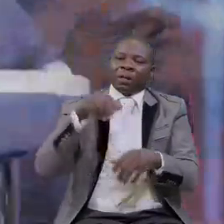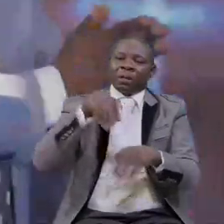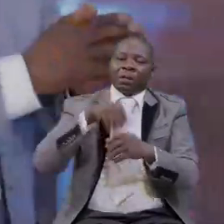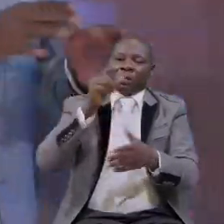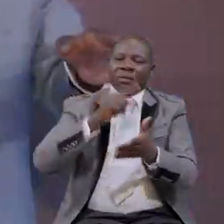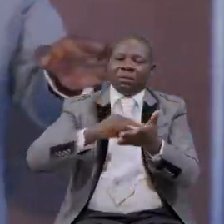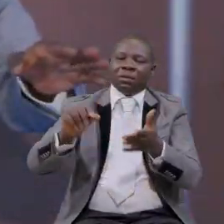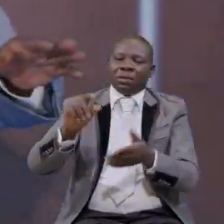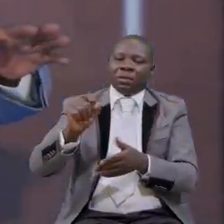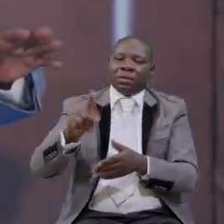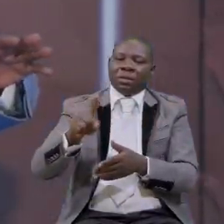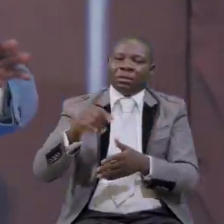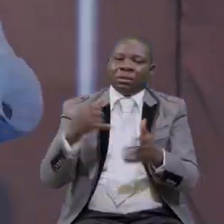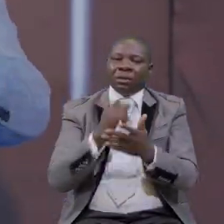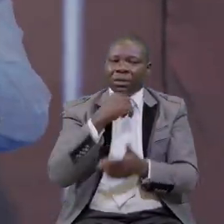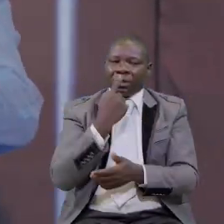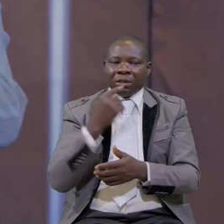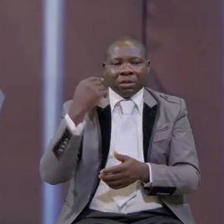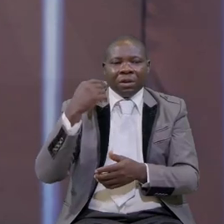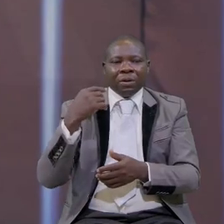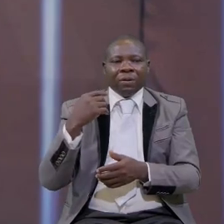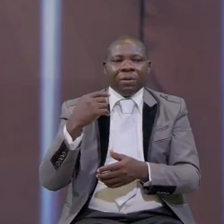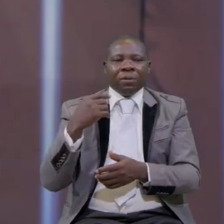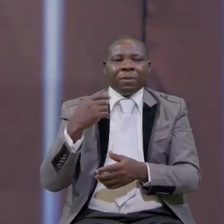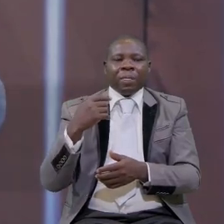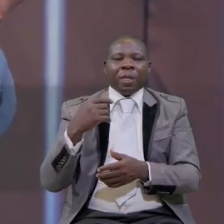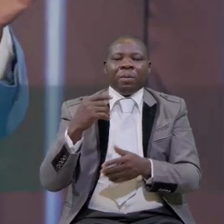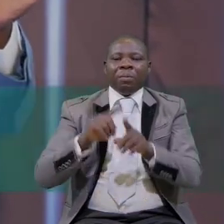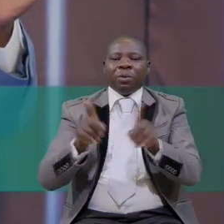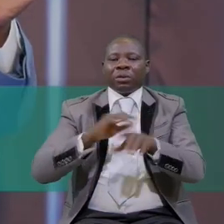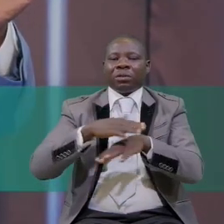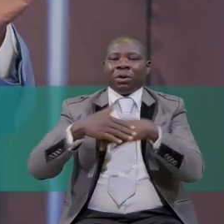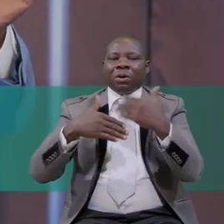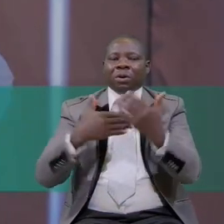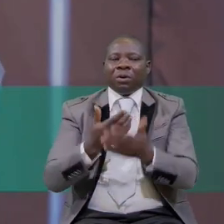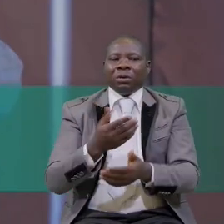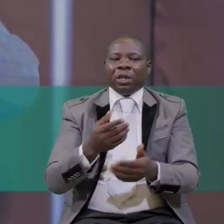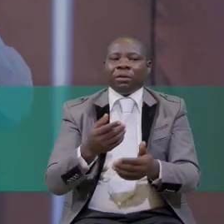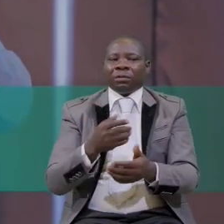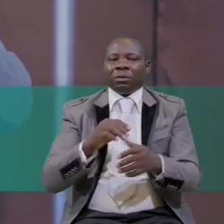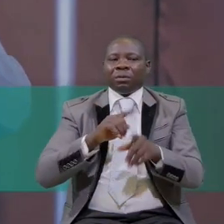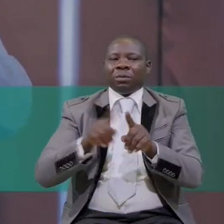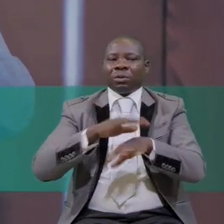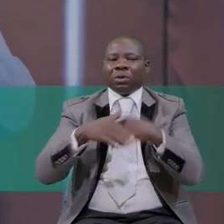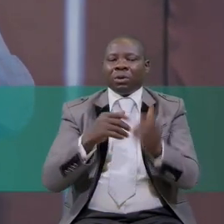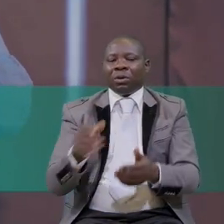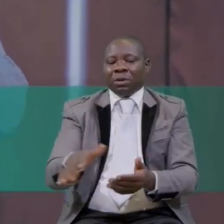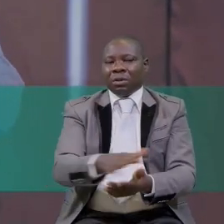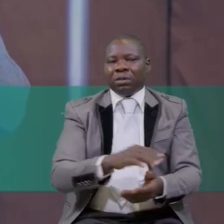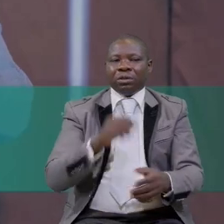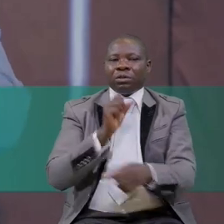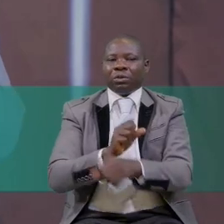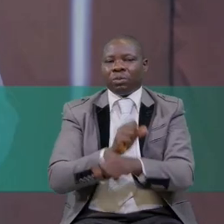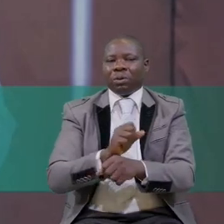Verset 11, il dit, un seul et même esprit